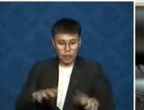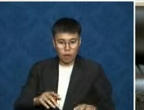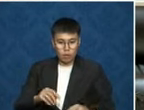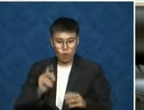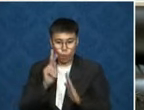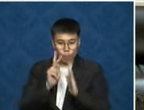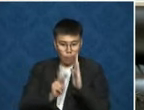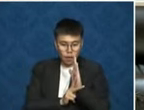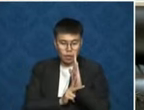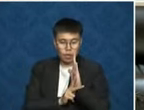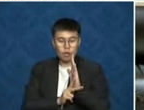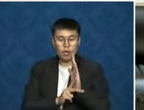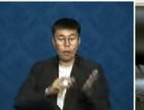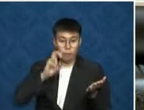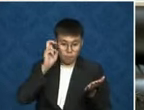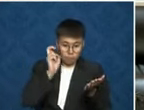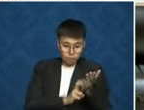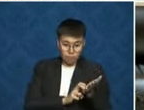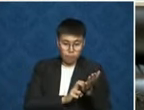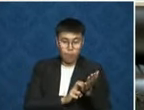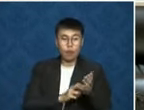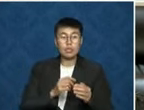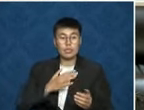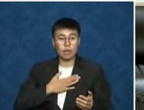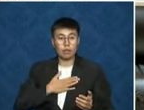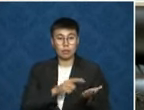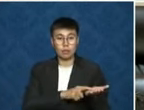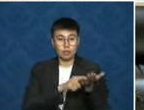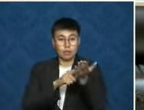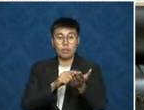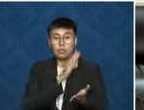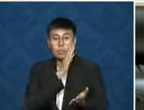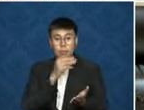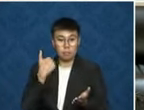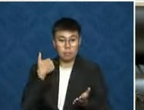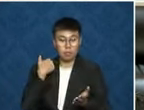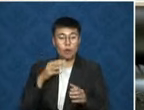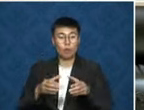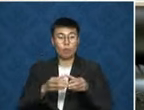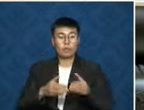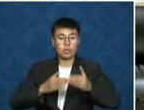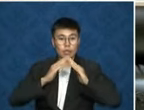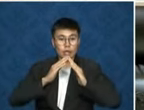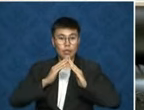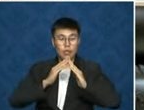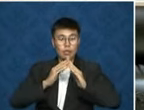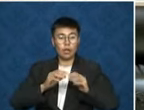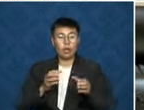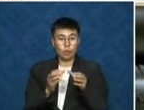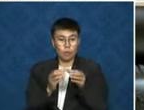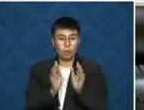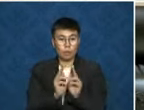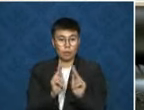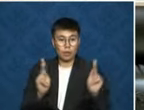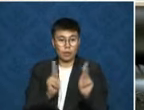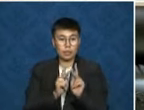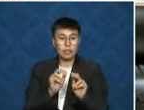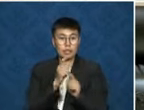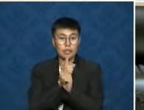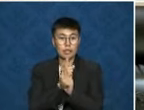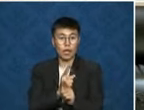ปัญญาประดิษฐ์เสียก่อนค่ะดิฉันจึงขอเสนอค่ะว่าหากจะมีการตั้งคณะกรรมการวิสามัญชุดนี้ตามยติ